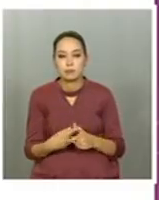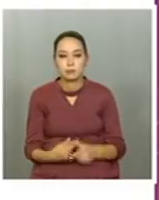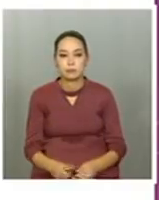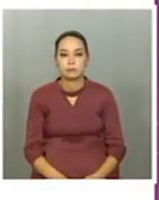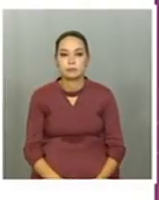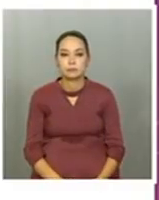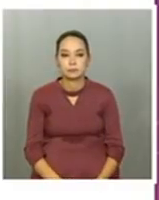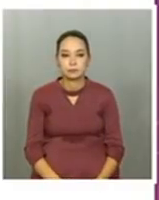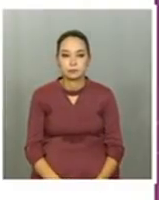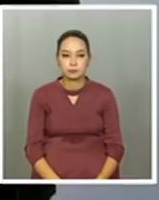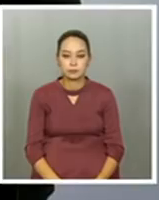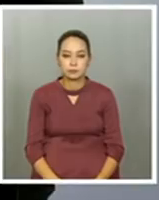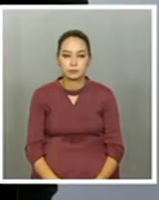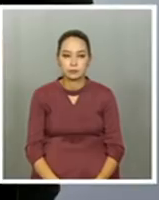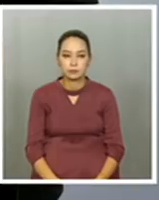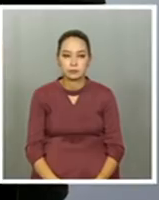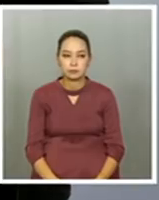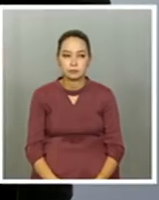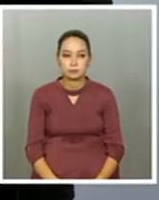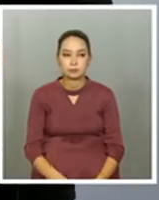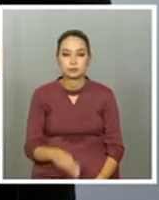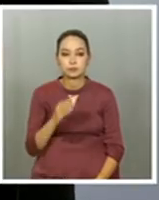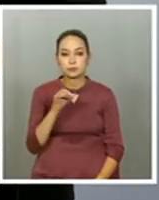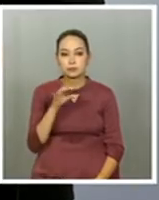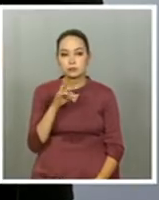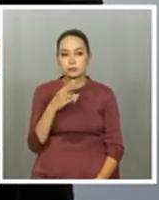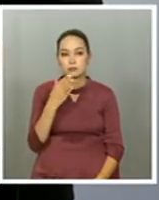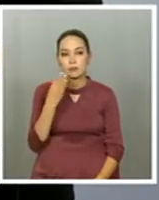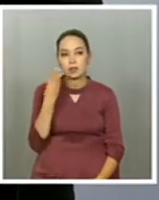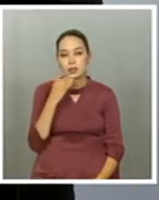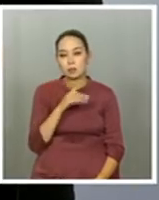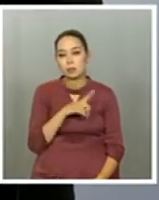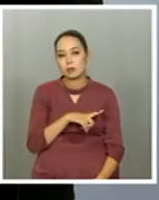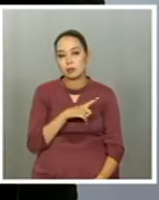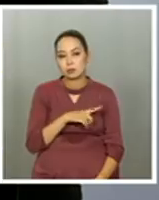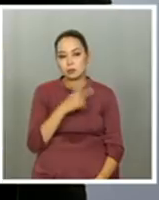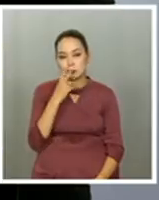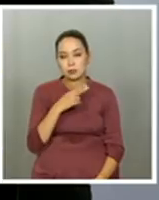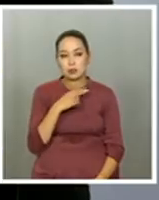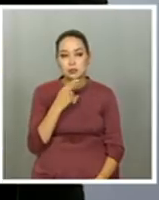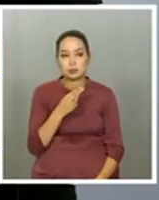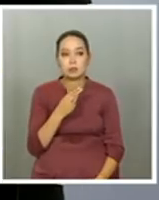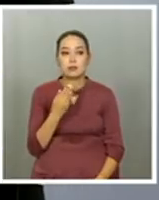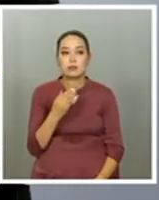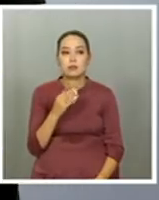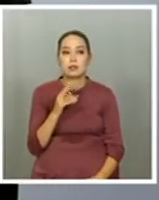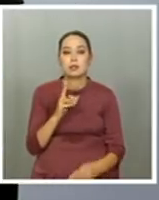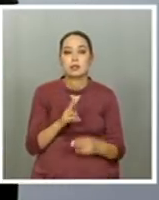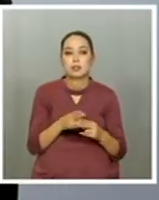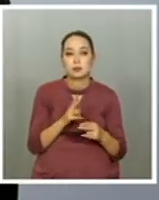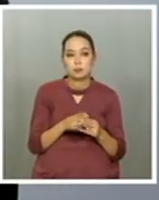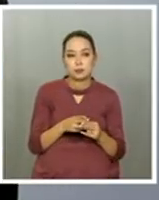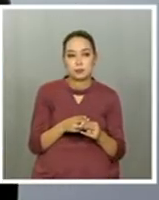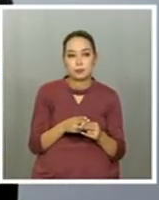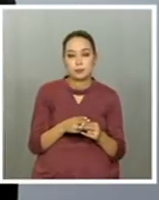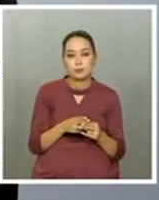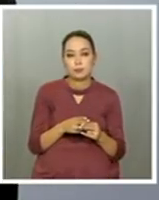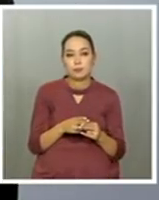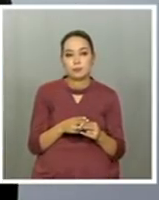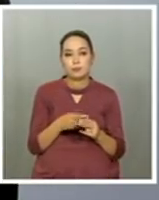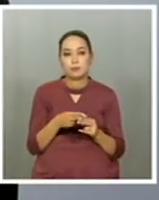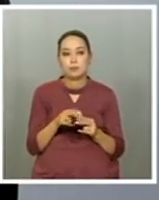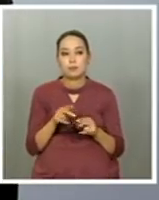және су түзіледі. Фенолдың сапалық реакцияларына тоқталайық. Жалпы фенол өзі ақшыл